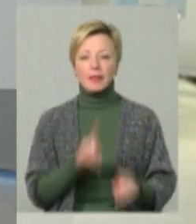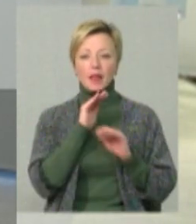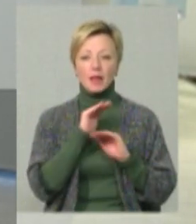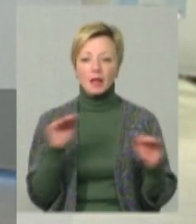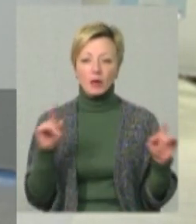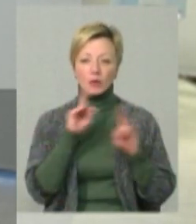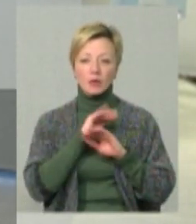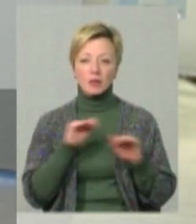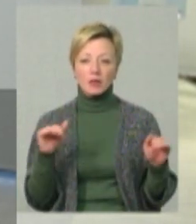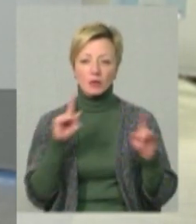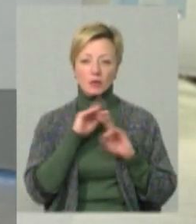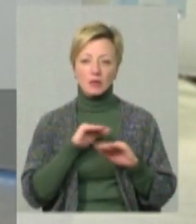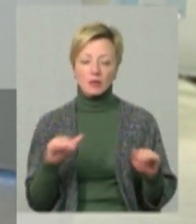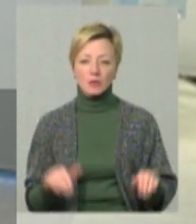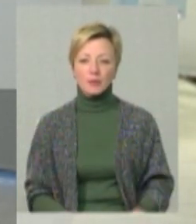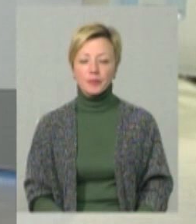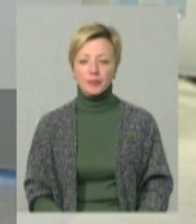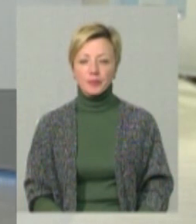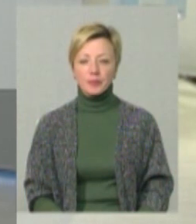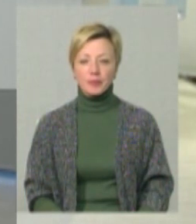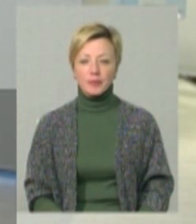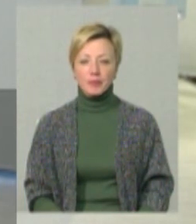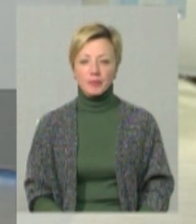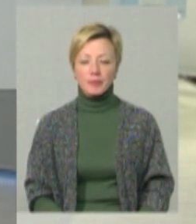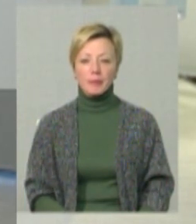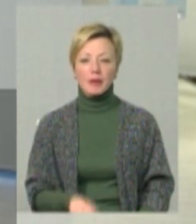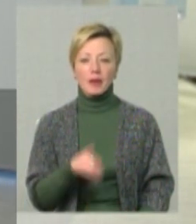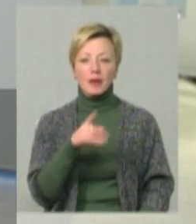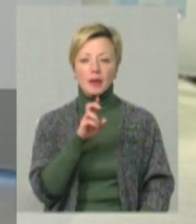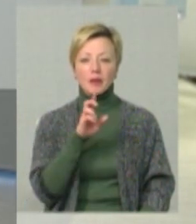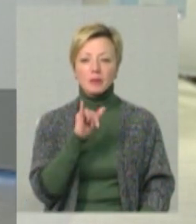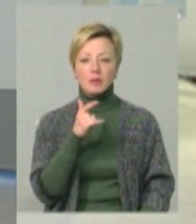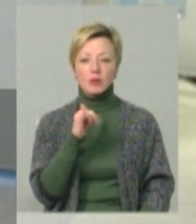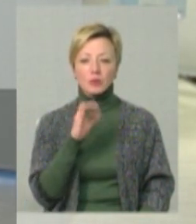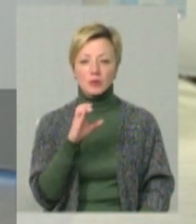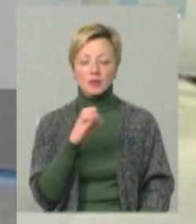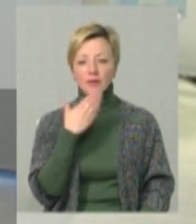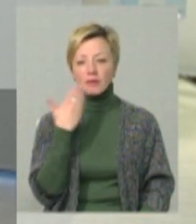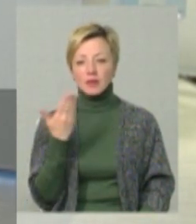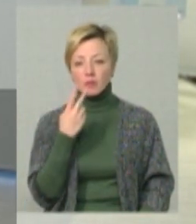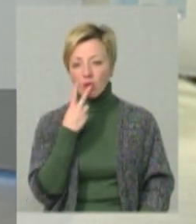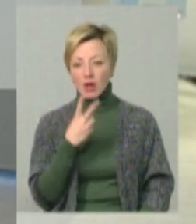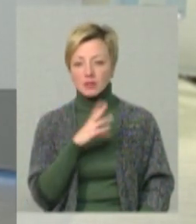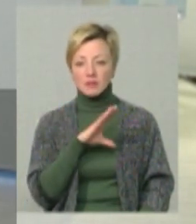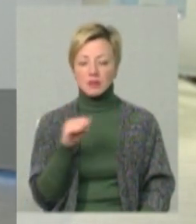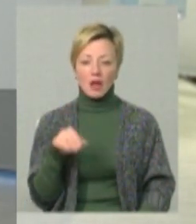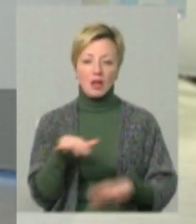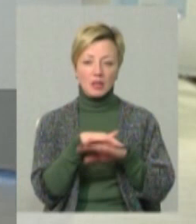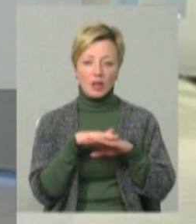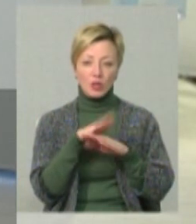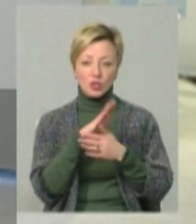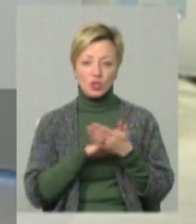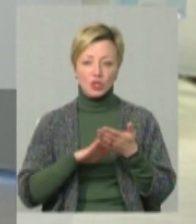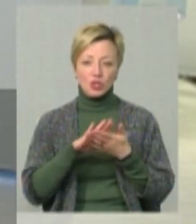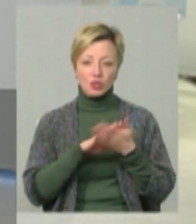Тихо, тихо, тихо. Бігу здатись там щось виступить, щось покаже і все. А остальний народ нічого